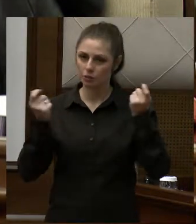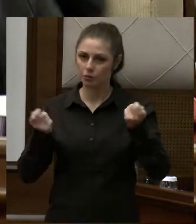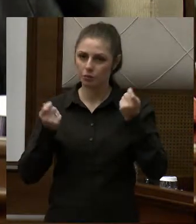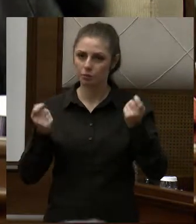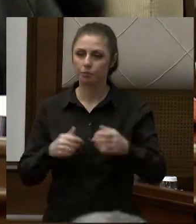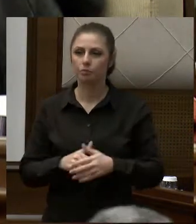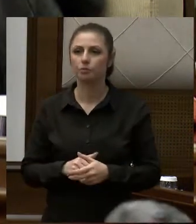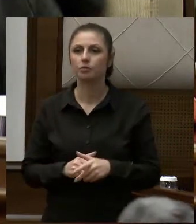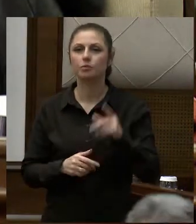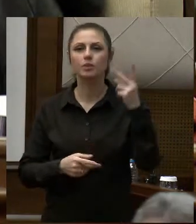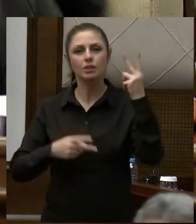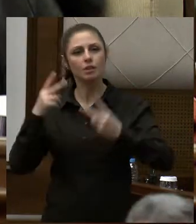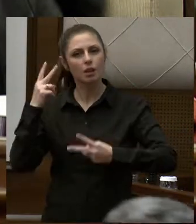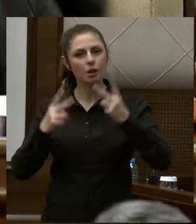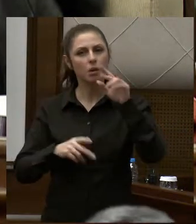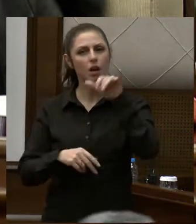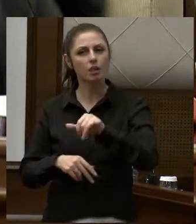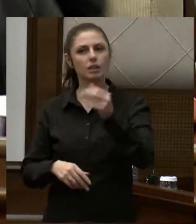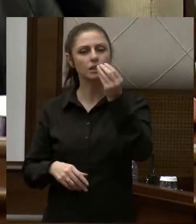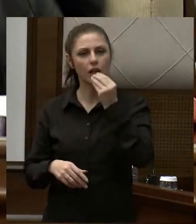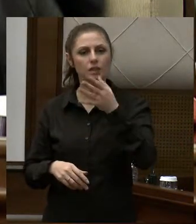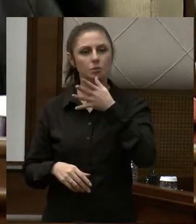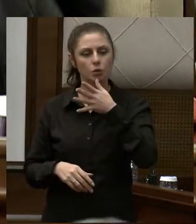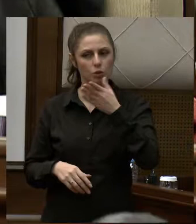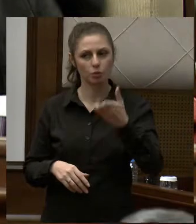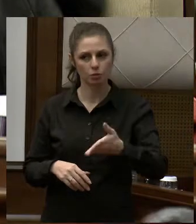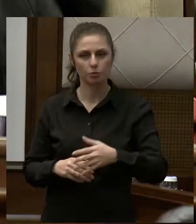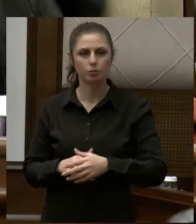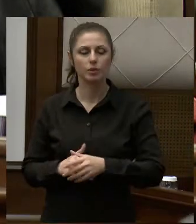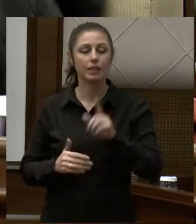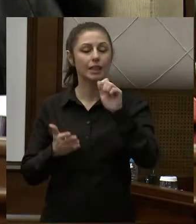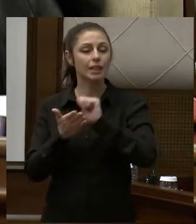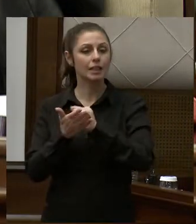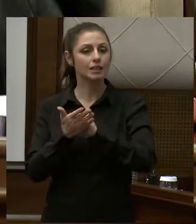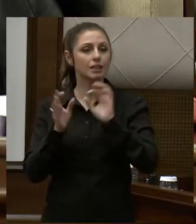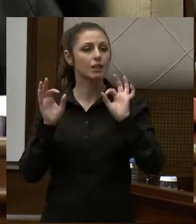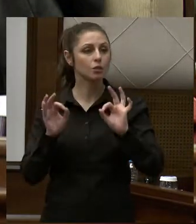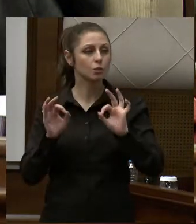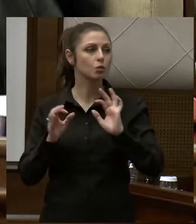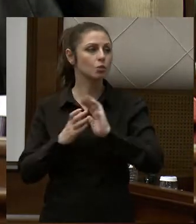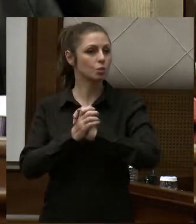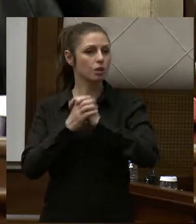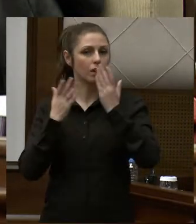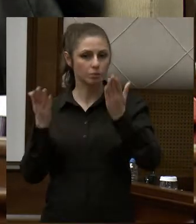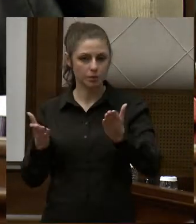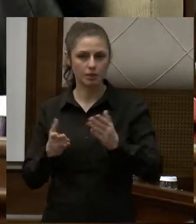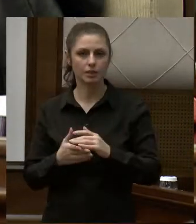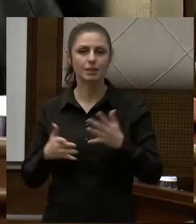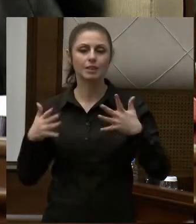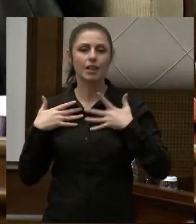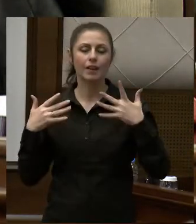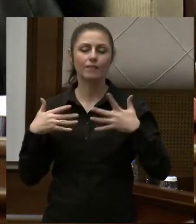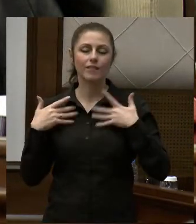Zaman zaman haklarının yendiğini biliyorum. Gazeteciler gününün kutlanmasını,